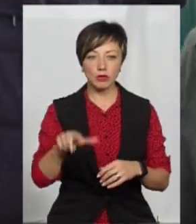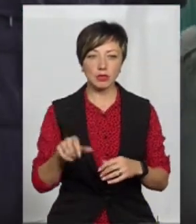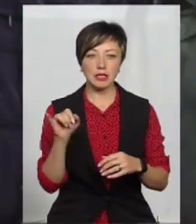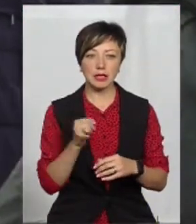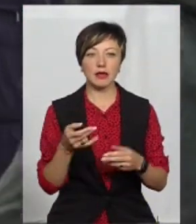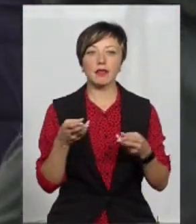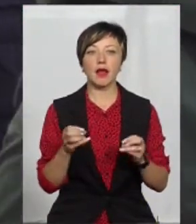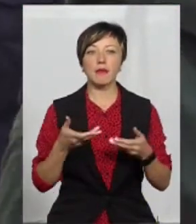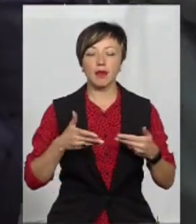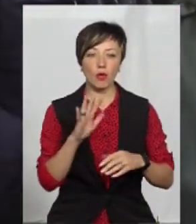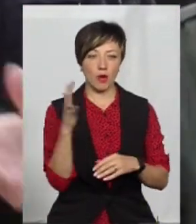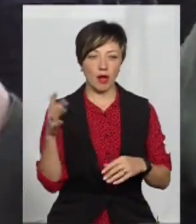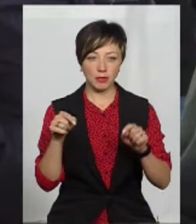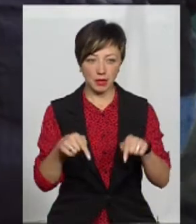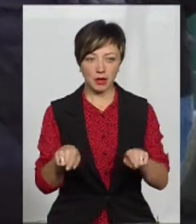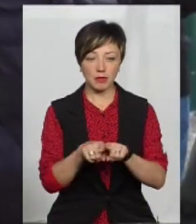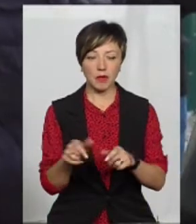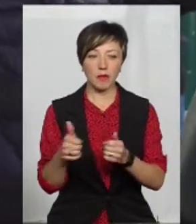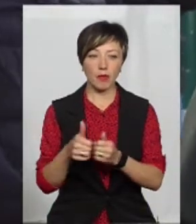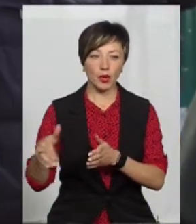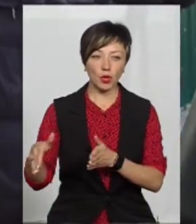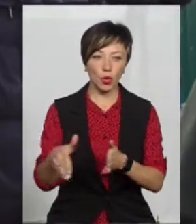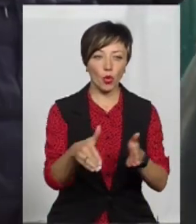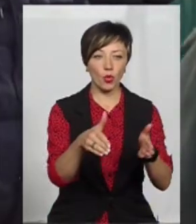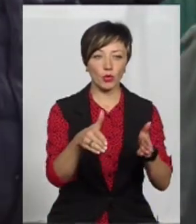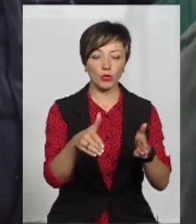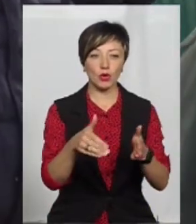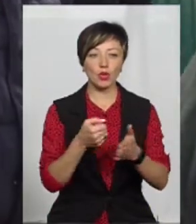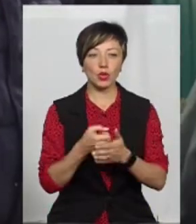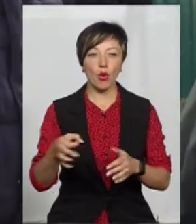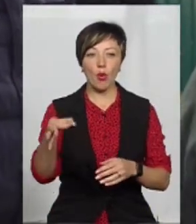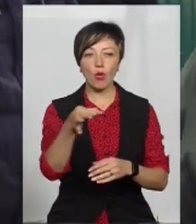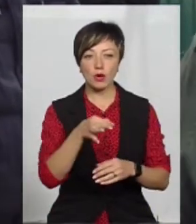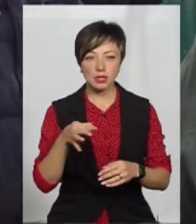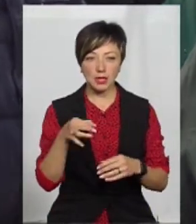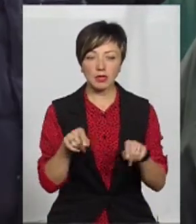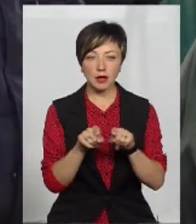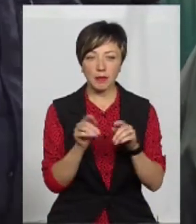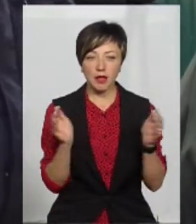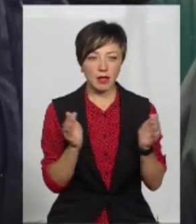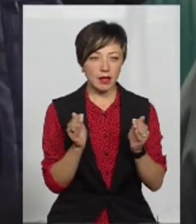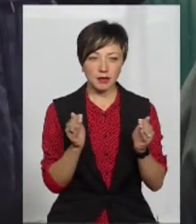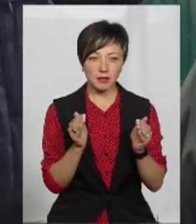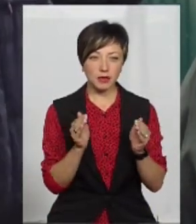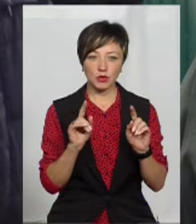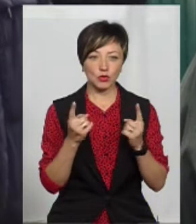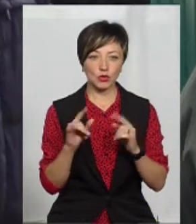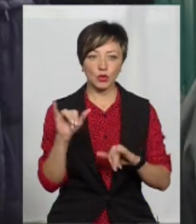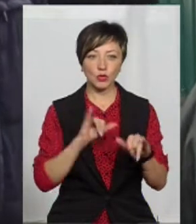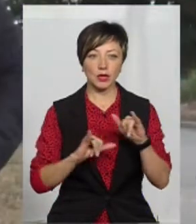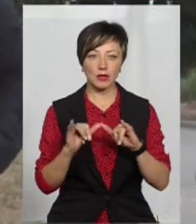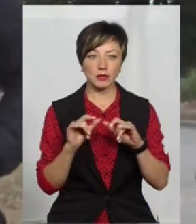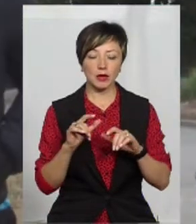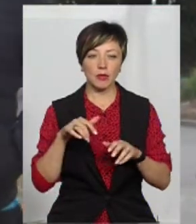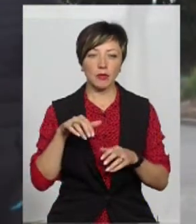Де ми гуляємо? Так і гуляємо попри дорогу до озера, але з таким масюпиським не особою кудись і